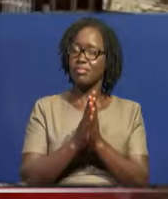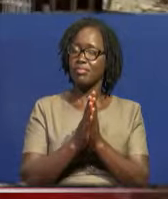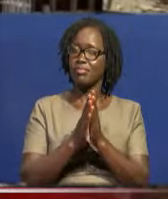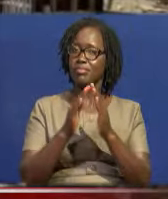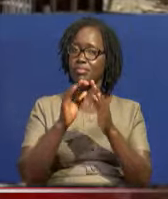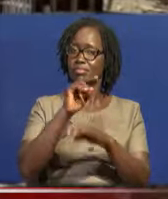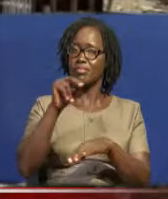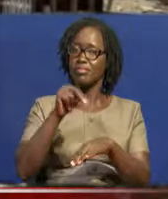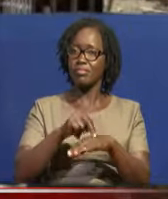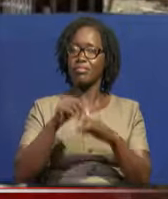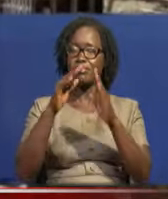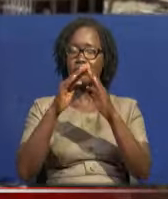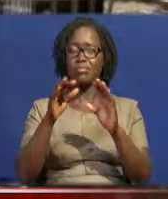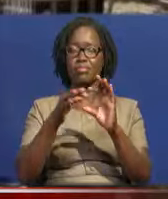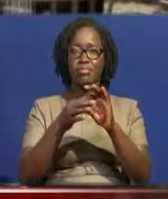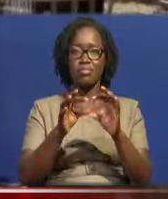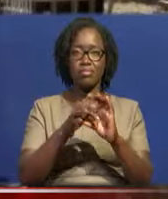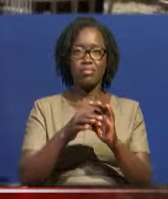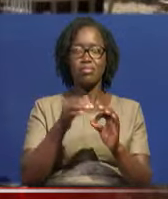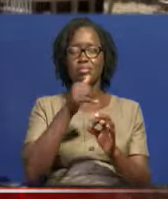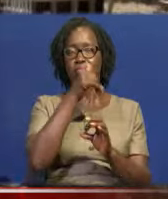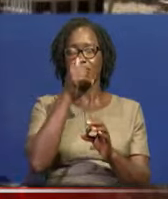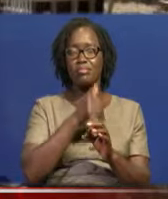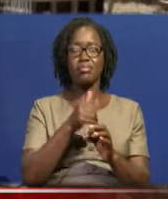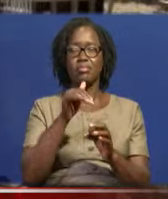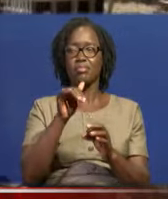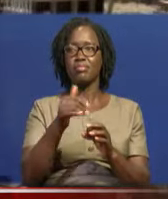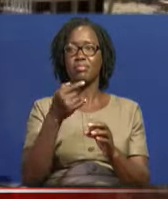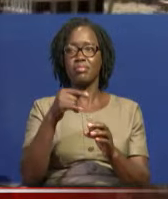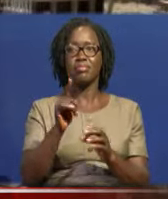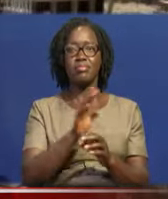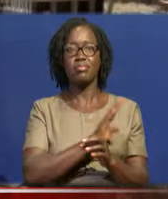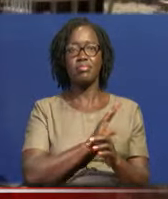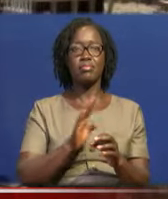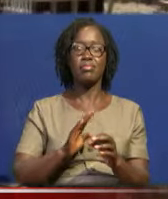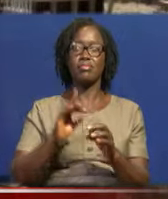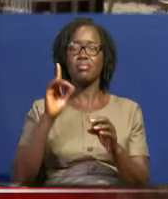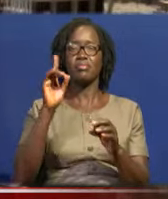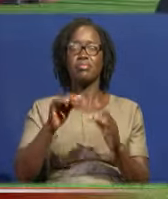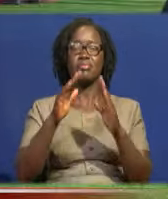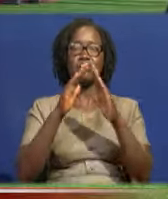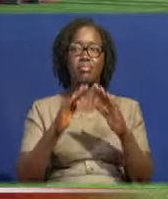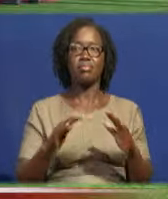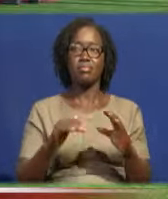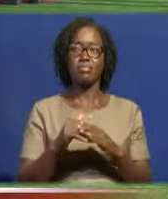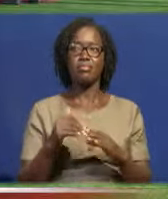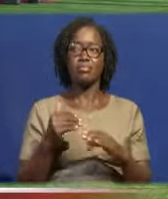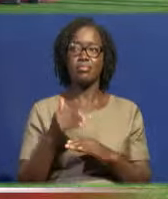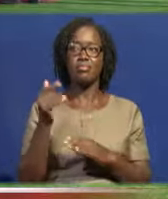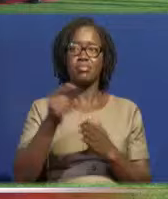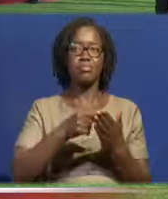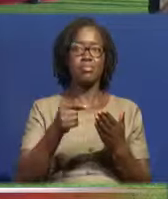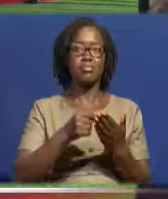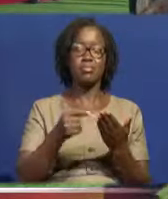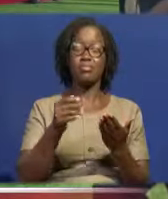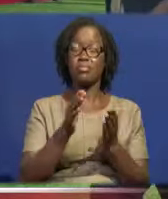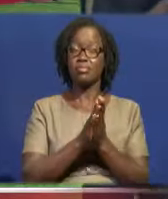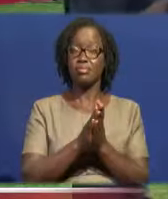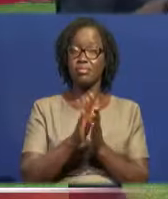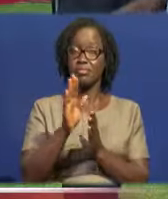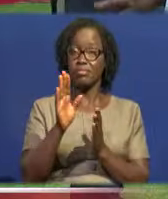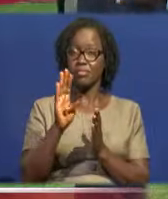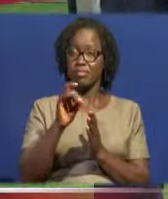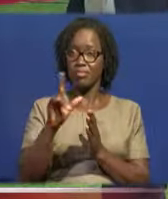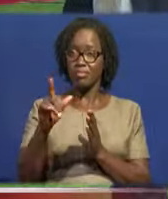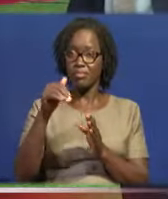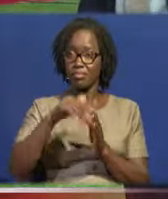serikali za county na mashirika kibinafsi yatakayoidhinishwa na bodi ya nyumba za gharama nafuu. Baada ya kusaini mswada wa nyumba za bei nafuu